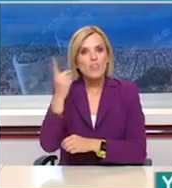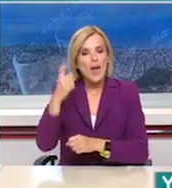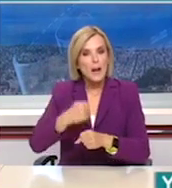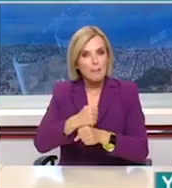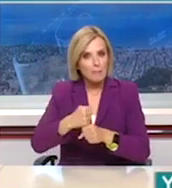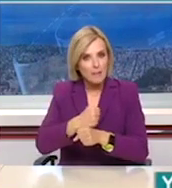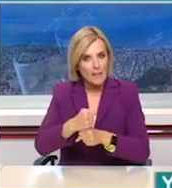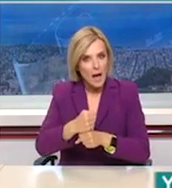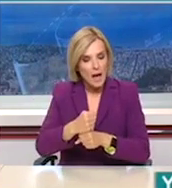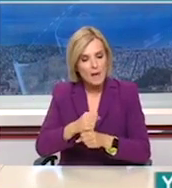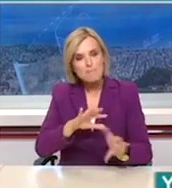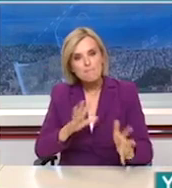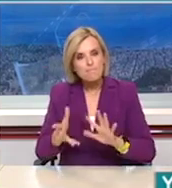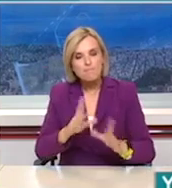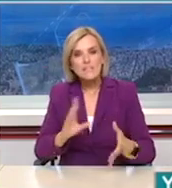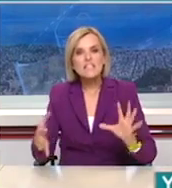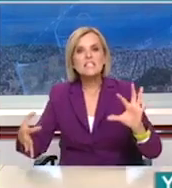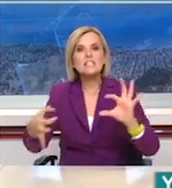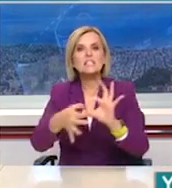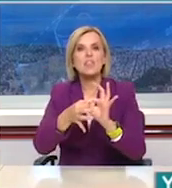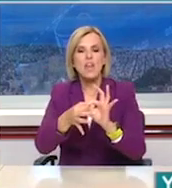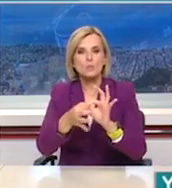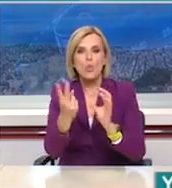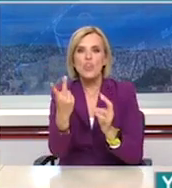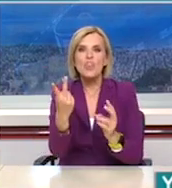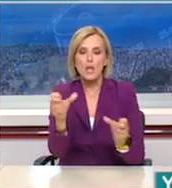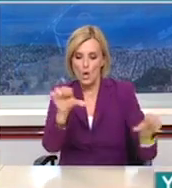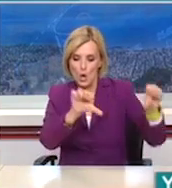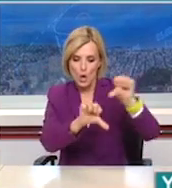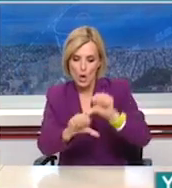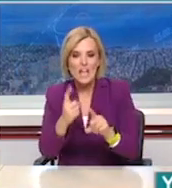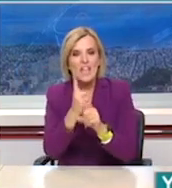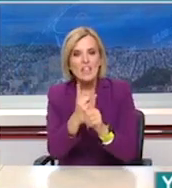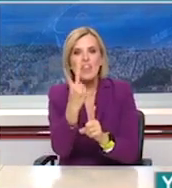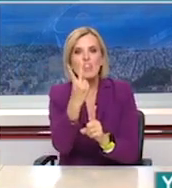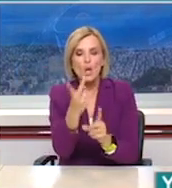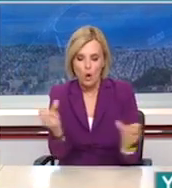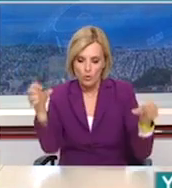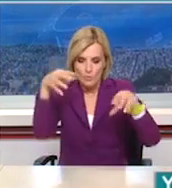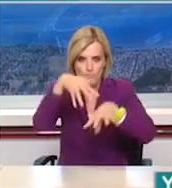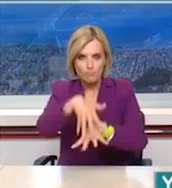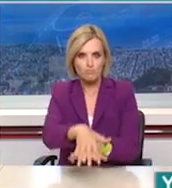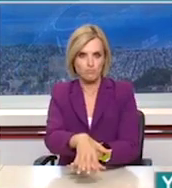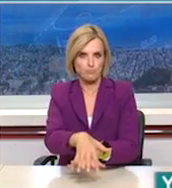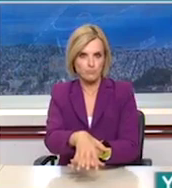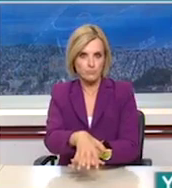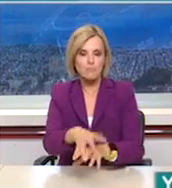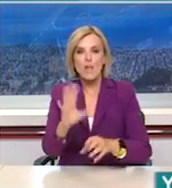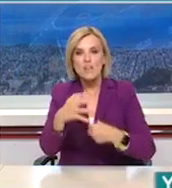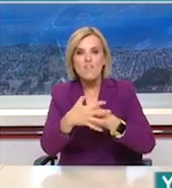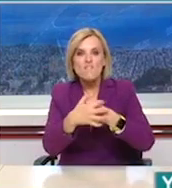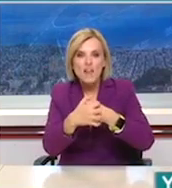ένα είναι, μάλλον θα είναι συνδυαστική. Δηλαδή θα περιέχει αντιϊκό και φάρμακα που αφορούν την εμφάνιση